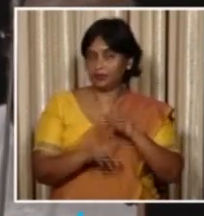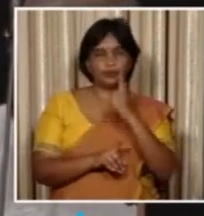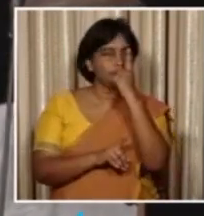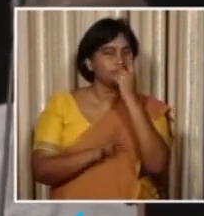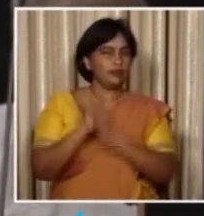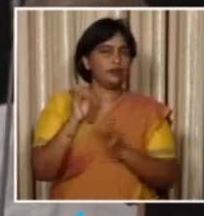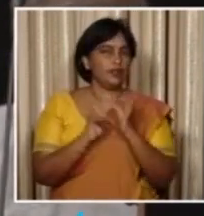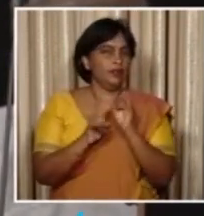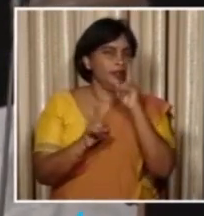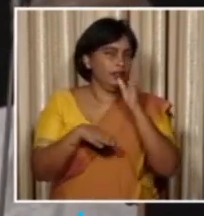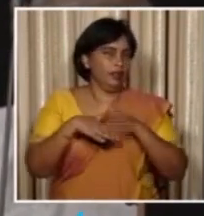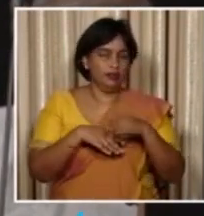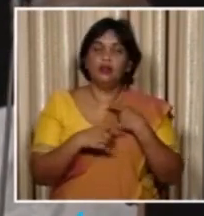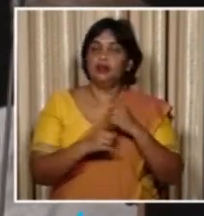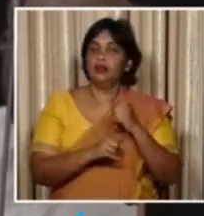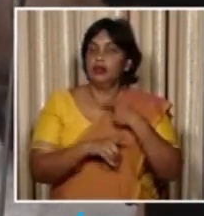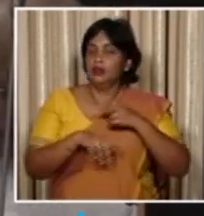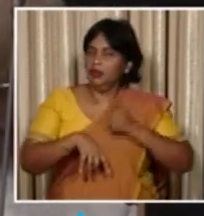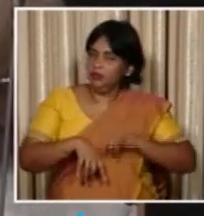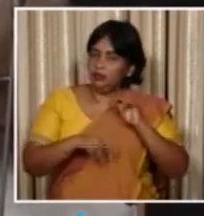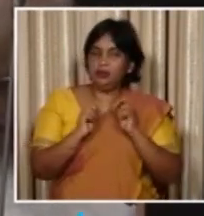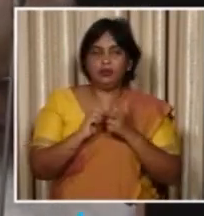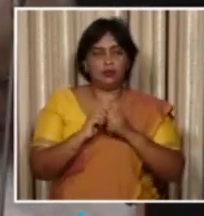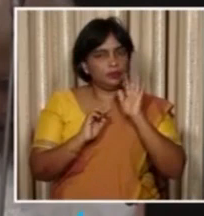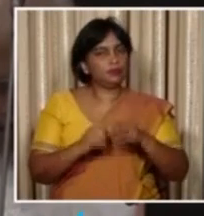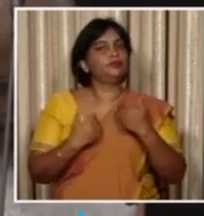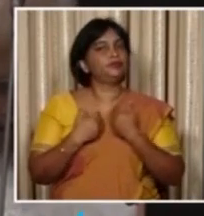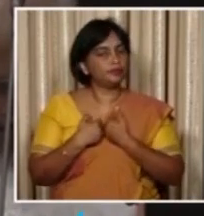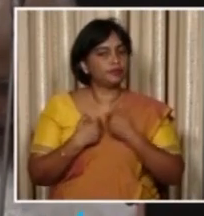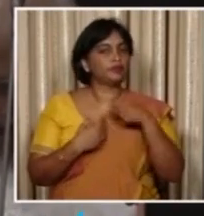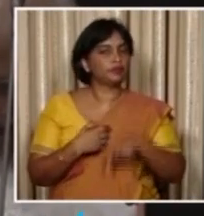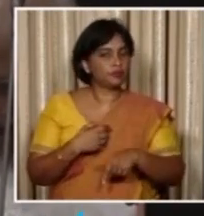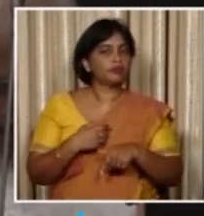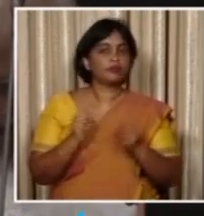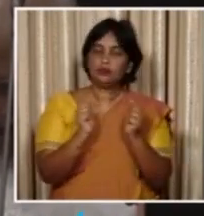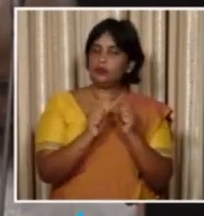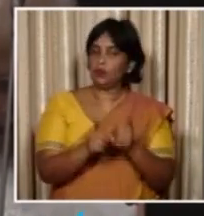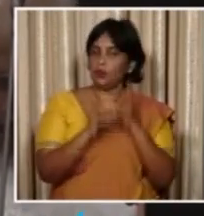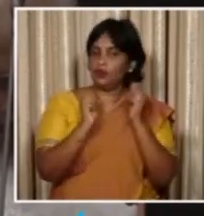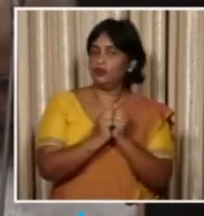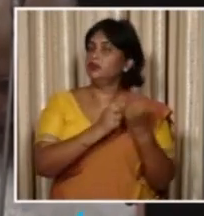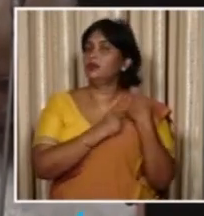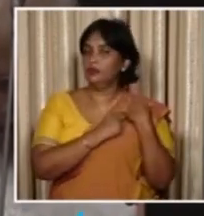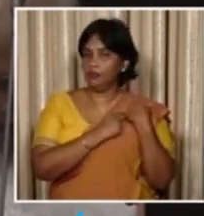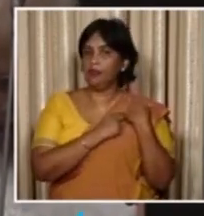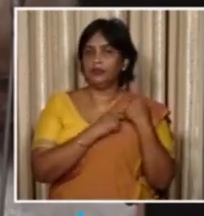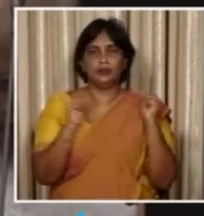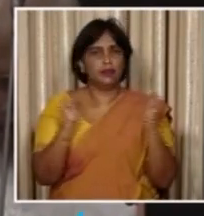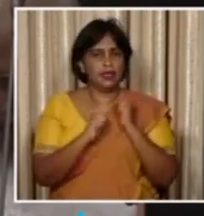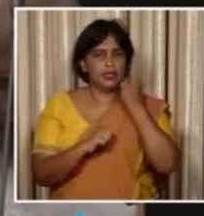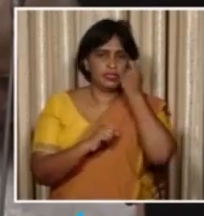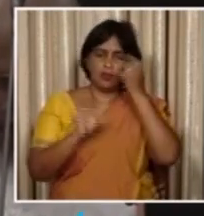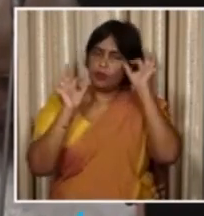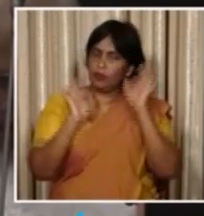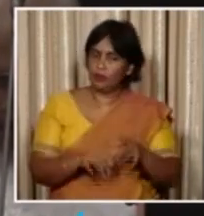ಏಕಮೇಕ ಮಂತ್ರಿ ದುರೈ ಏಮ ಅನತುರುದಾಯಕ ಪಶುಭಿಮಕಾಯಿ ಮಮ್ಮ ಮೇ ಮೇ ವೇಹಟ ಉರ ದುನ್ನೆ ಭಯಕ್ ಸಖ್ಯಾಕ್